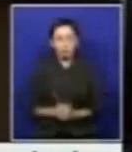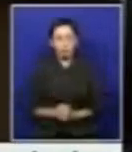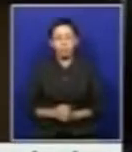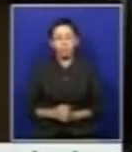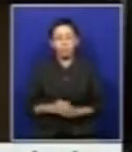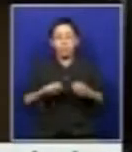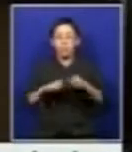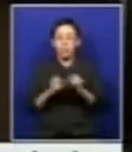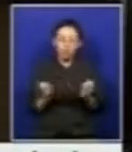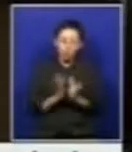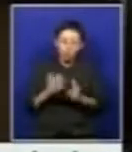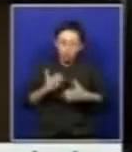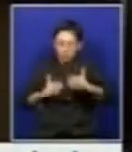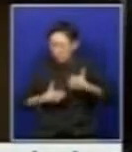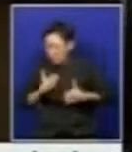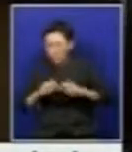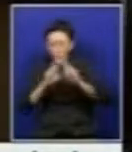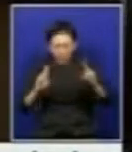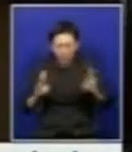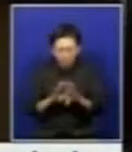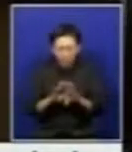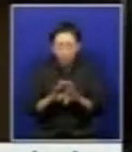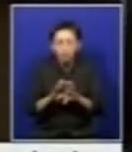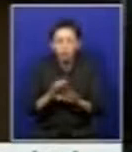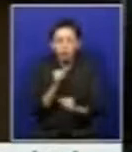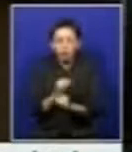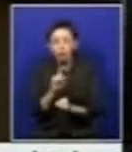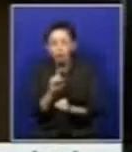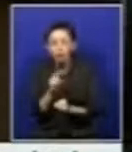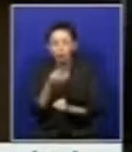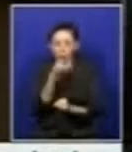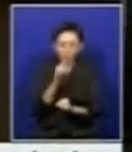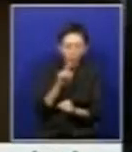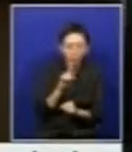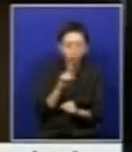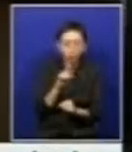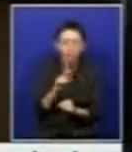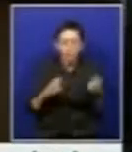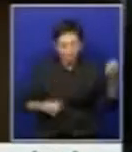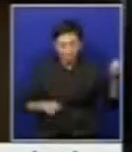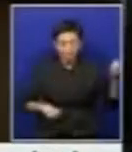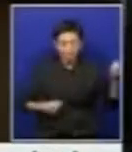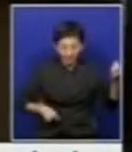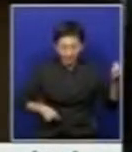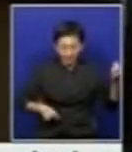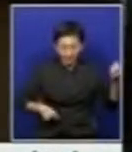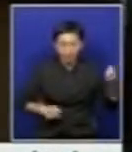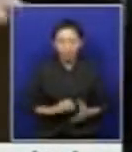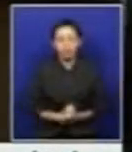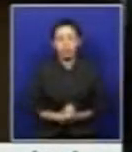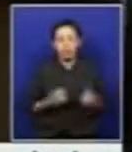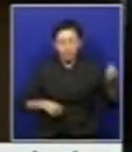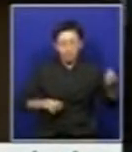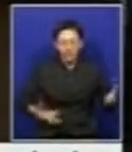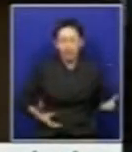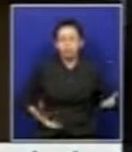ทันทีครับท่านประธานครับเพราะร้านปิดทำอะไรไม่ได้บางคนต้องนำเอากีตาร์นำเอาเครื่องมือหากินเข้าไปจำนองจำ